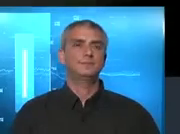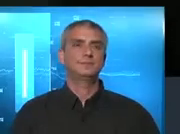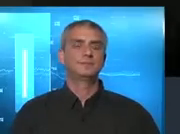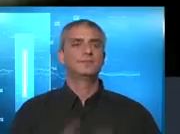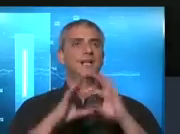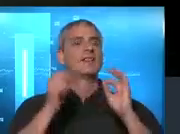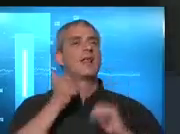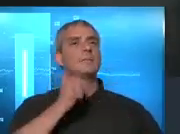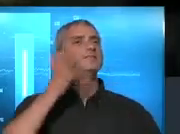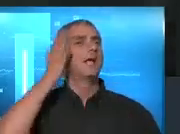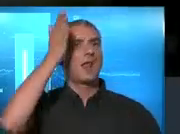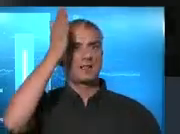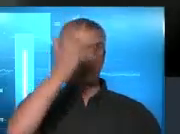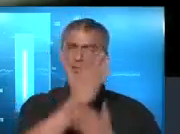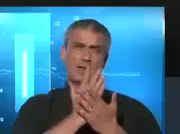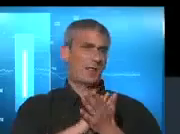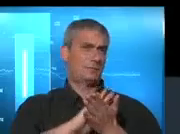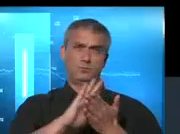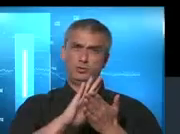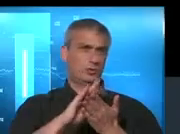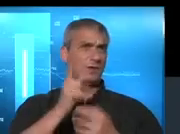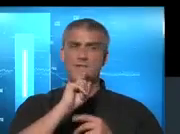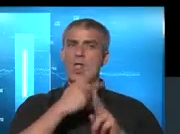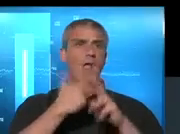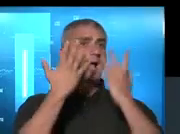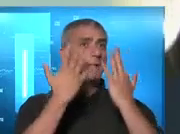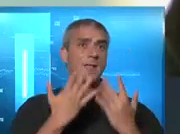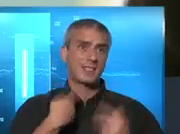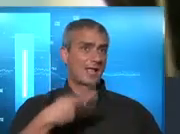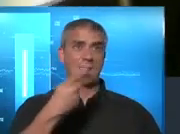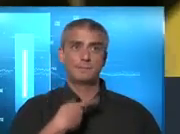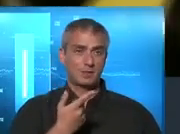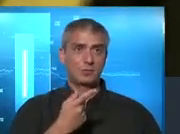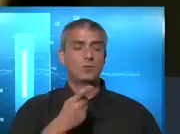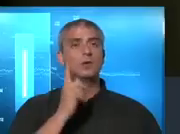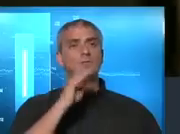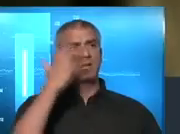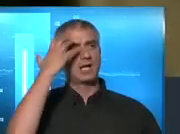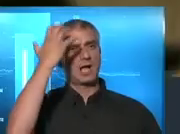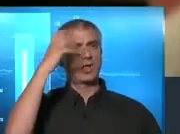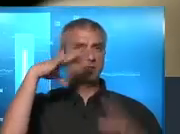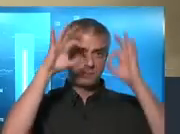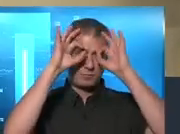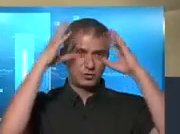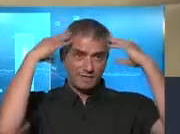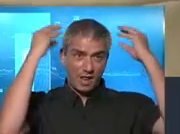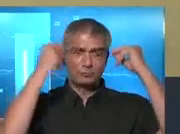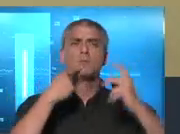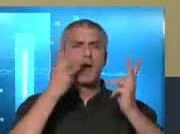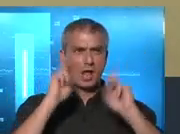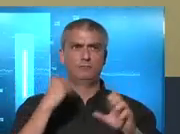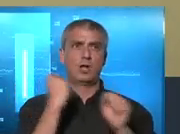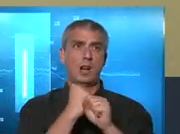נתחיל במסע אל העתיד, החלק הפשוט, ולא רק למתמטיקאים שבינינו. זה שעוד הגאון הממושקף איינשטיין אמר